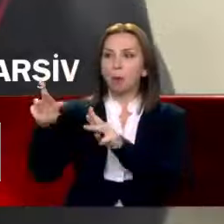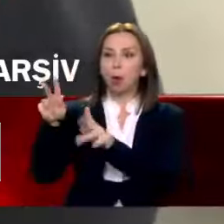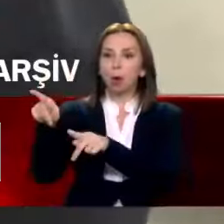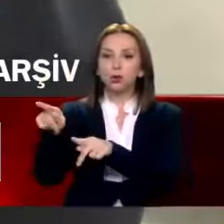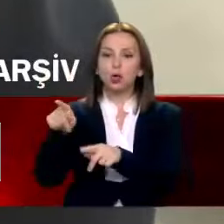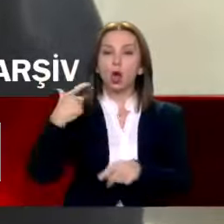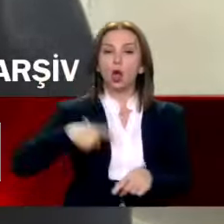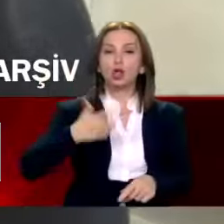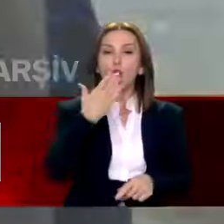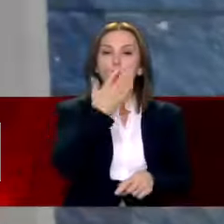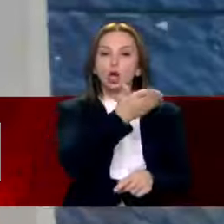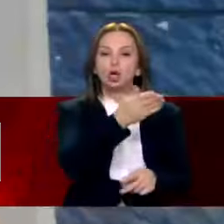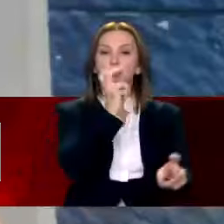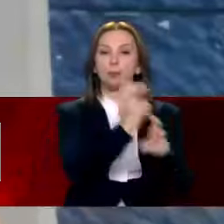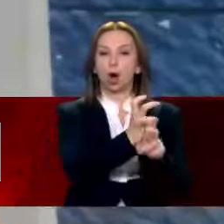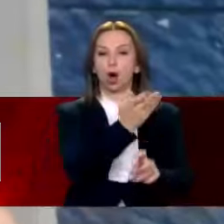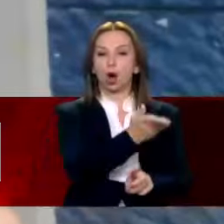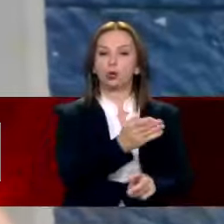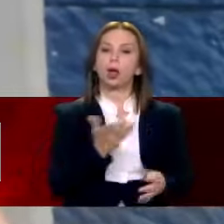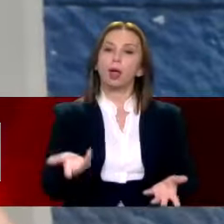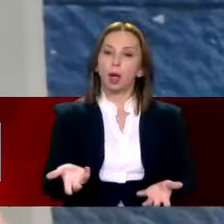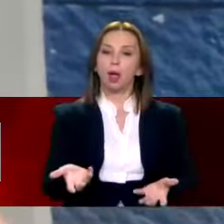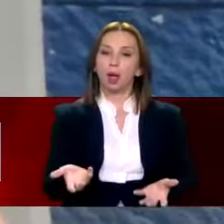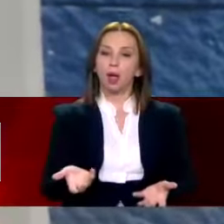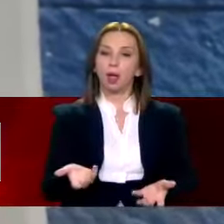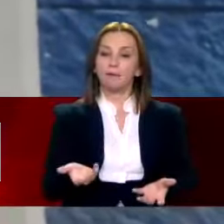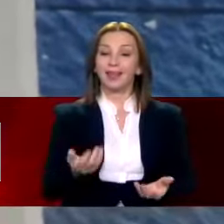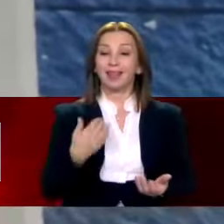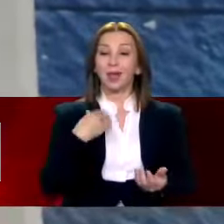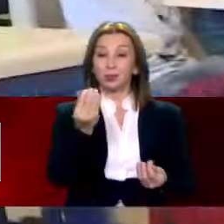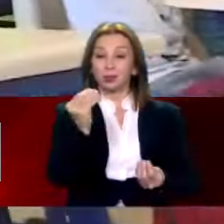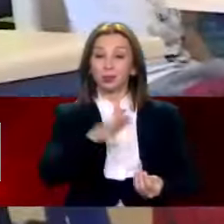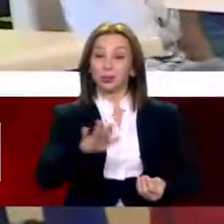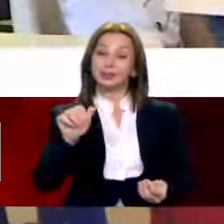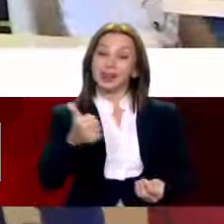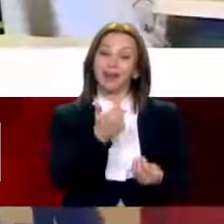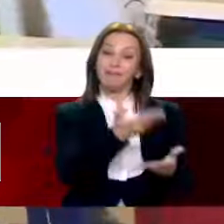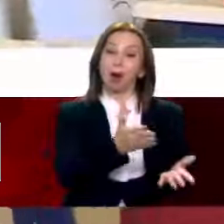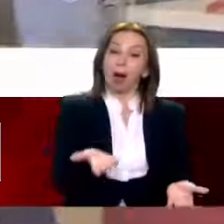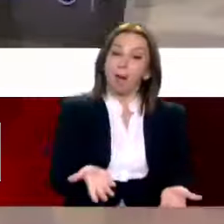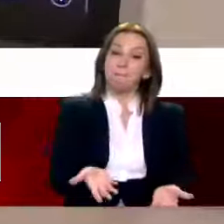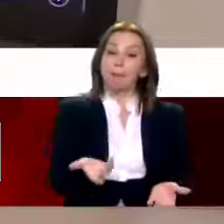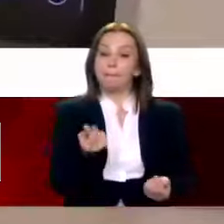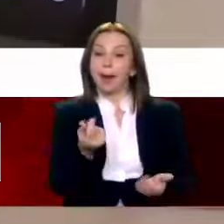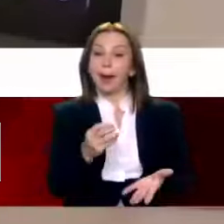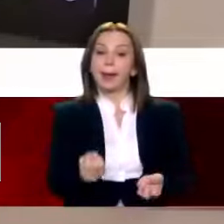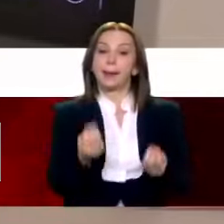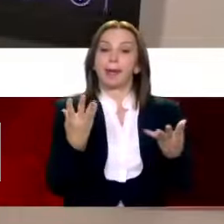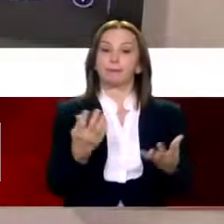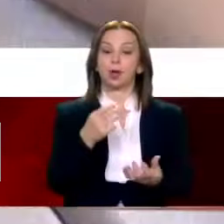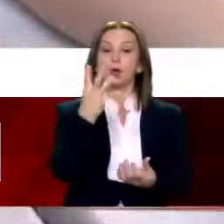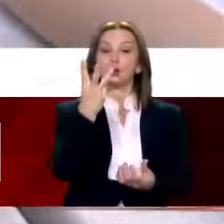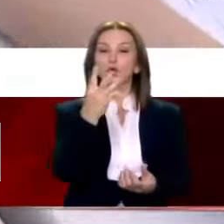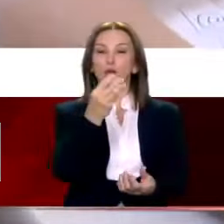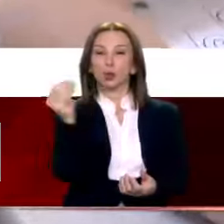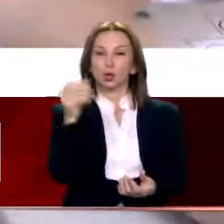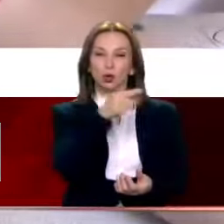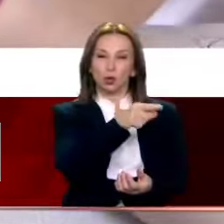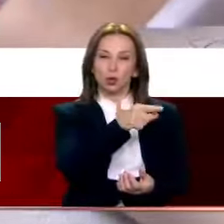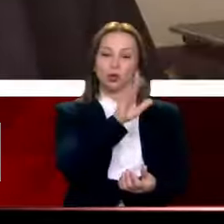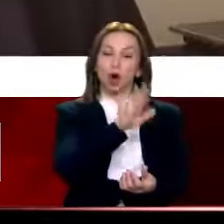da öğrencisiz kaldı. Tabii ki çocuklarımızı en iyi şartlarda yaşatmak istiyoruz. Özel okulların kapasitesi 3 milyon ama 1,5